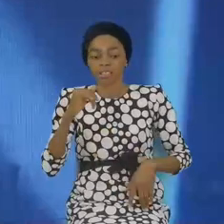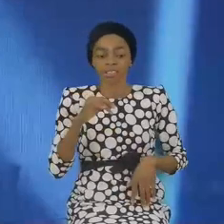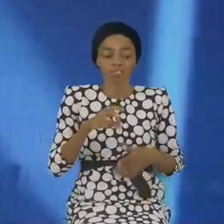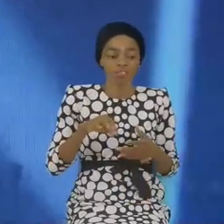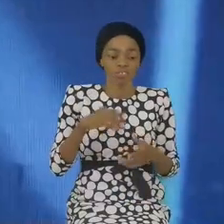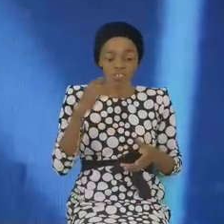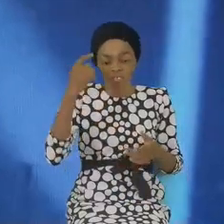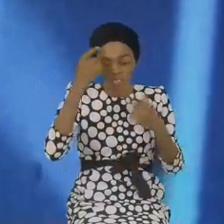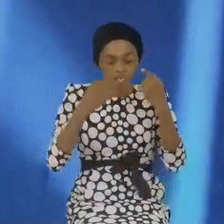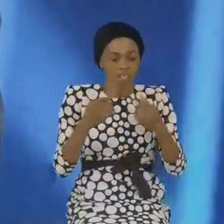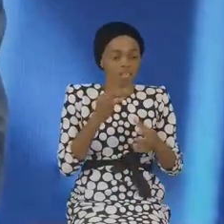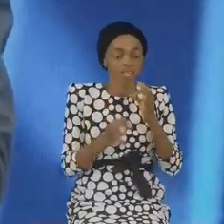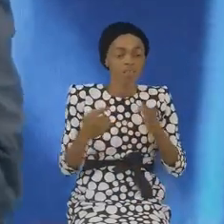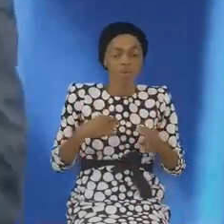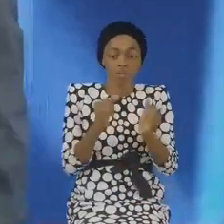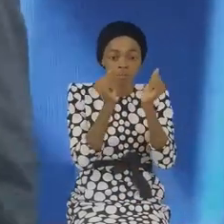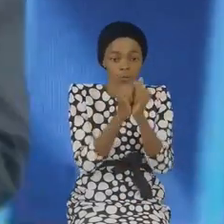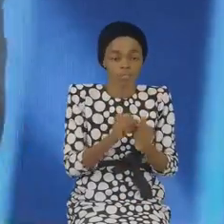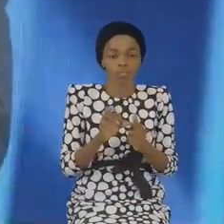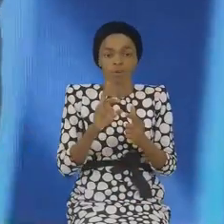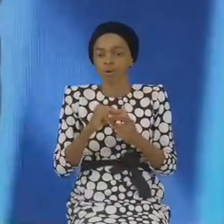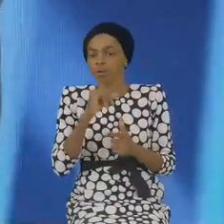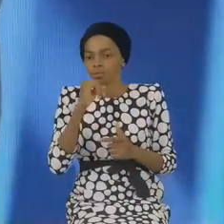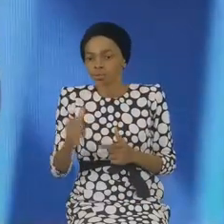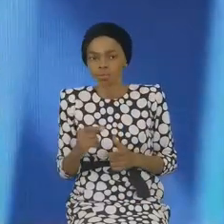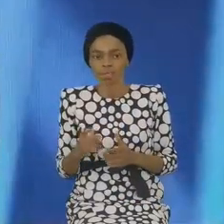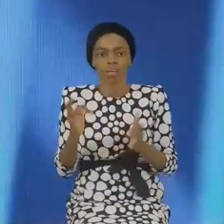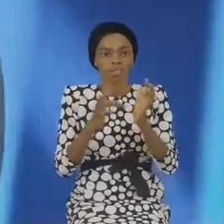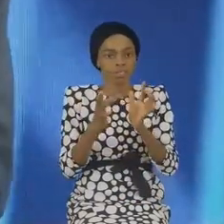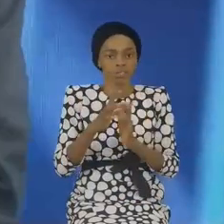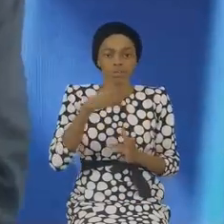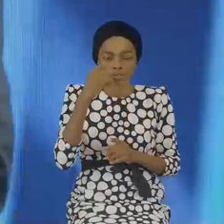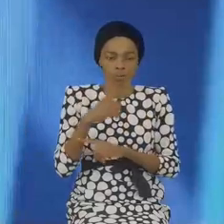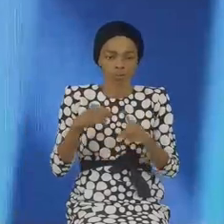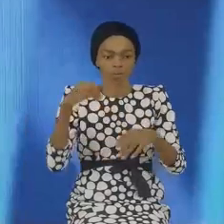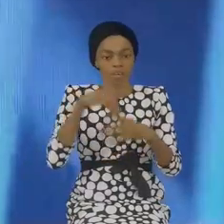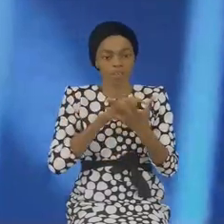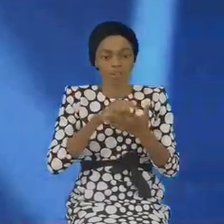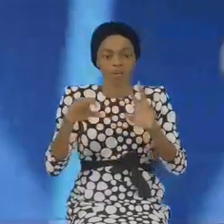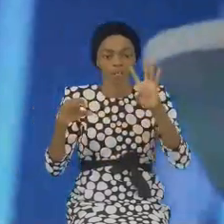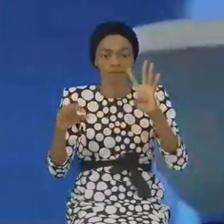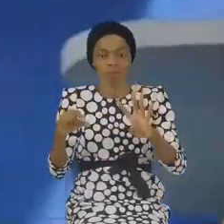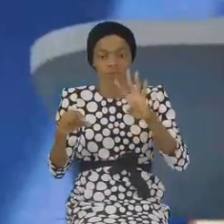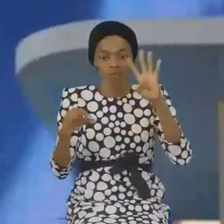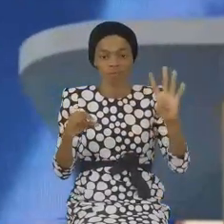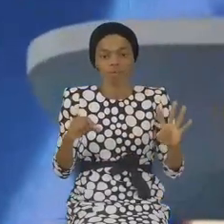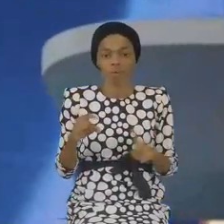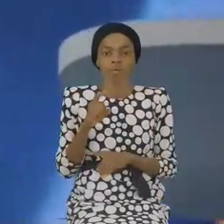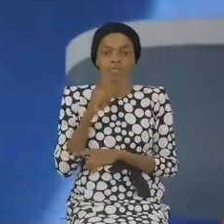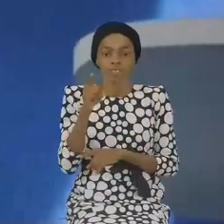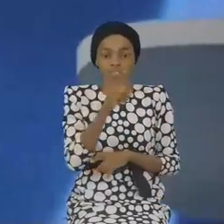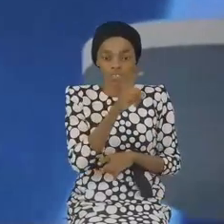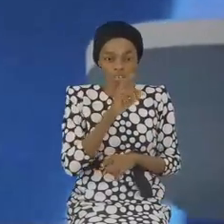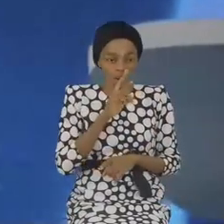esclaves et avaient besoin de liberté ou pas, verset 44, il leur dit, « Vous avez pour père